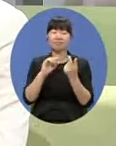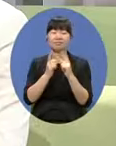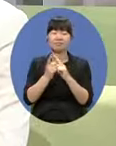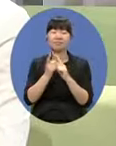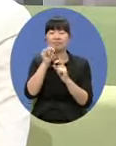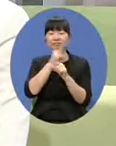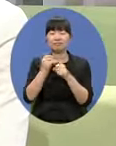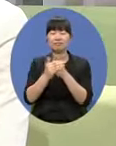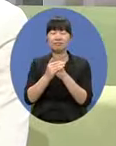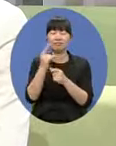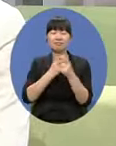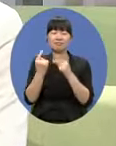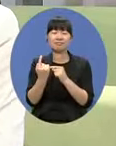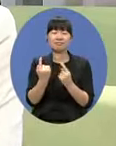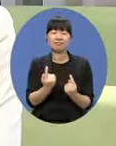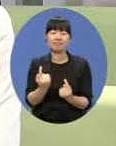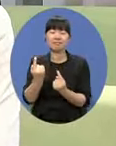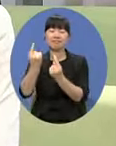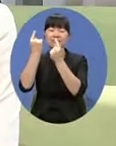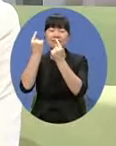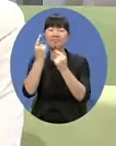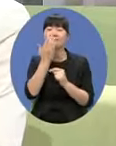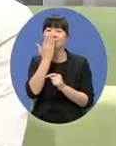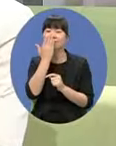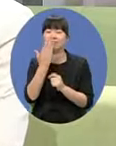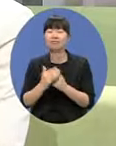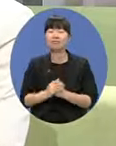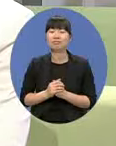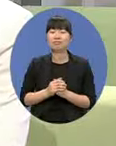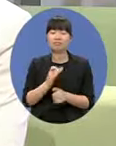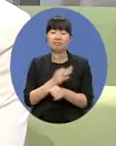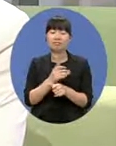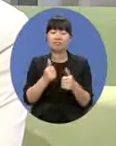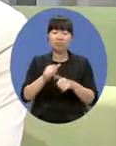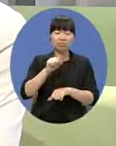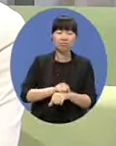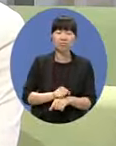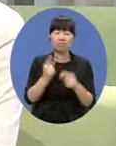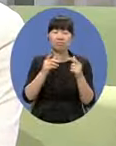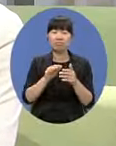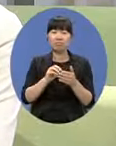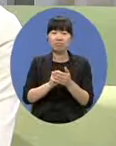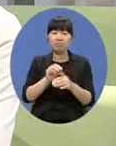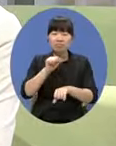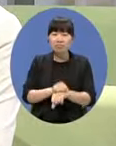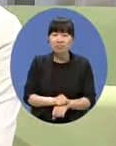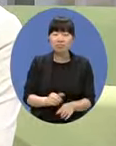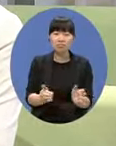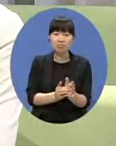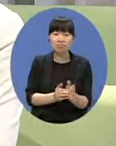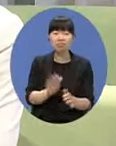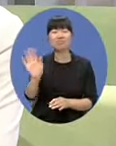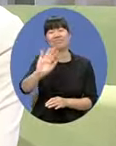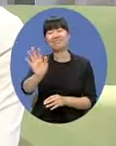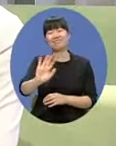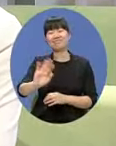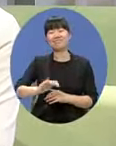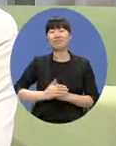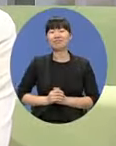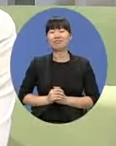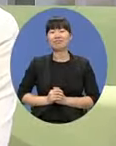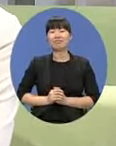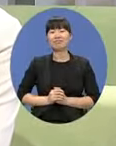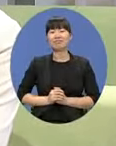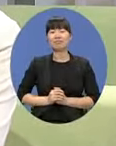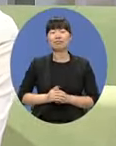우리를 좀 더 높은 곳까지 끌어올려줄 수 있는 거거든요. 단순히 이게 시험 잘 봐서 대학 잘 가고 하는 데서 끝나는 문제가 절대로 아닌 거죠.